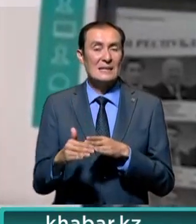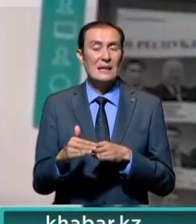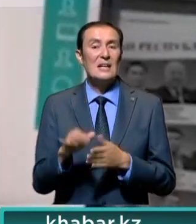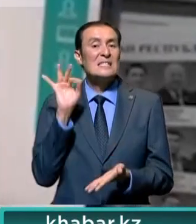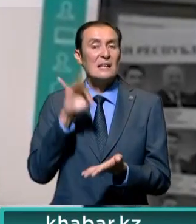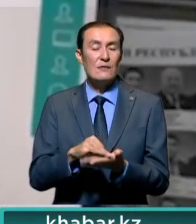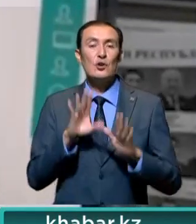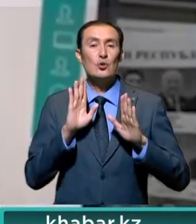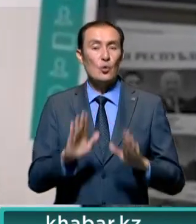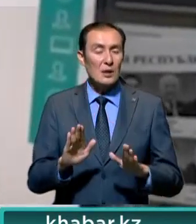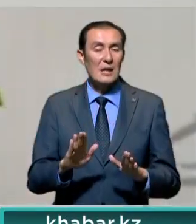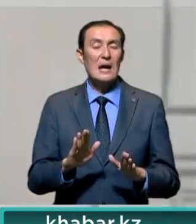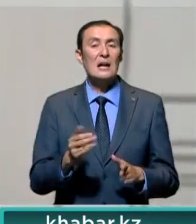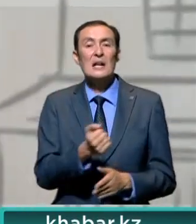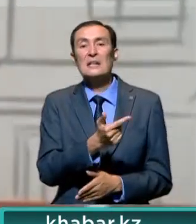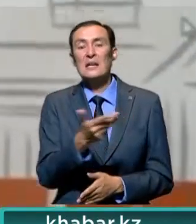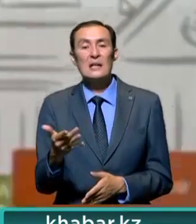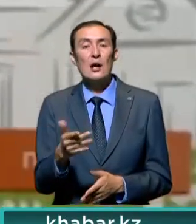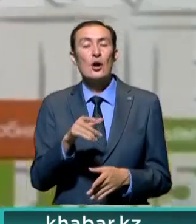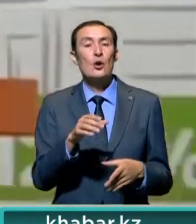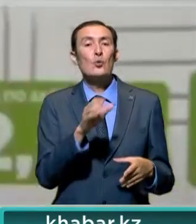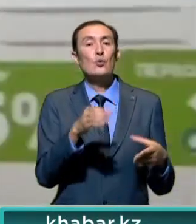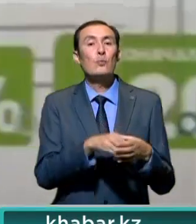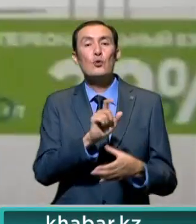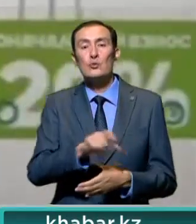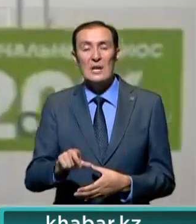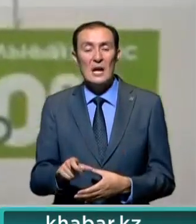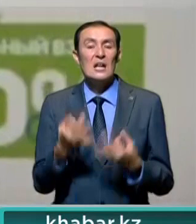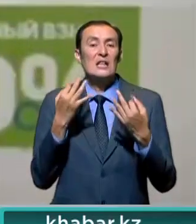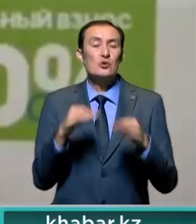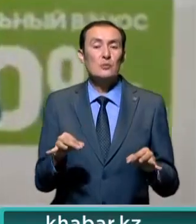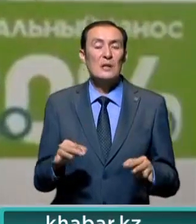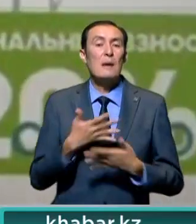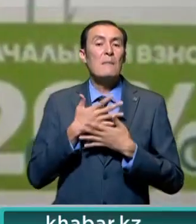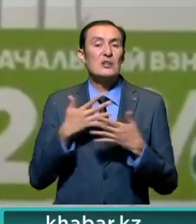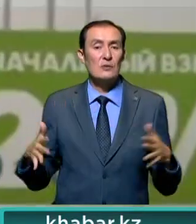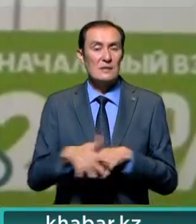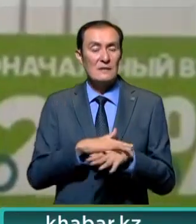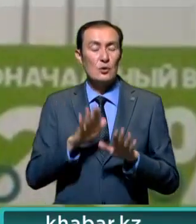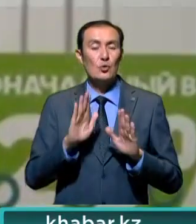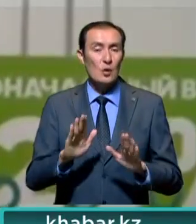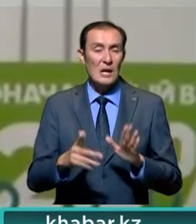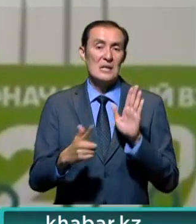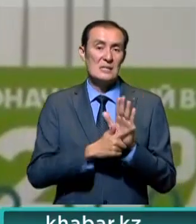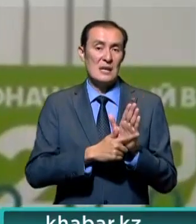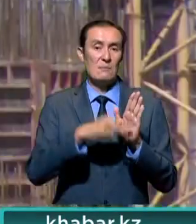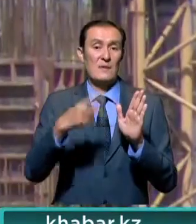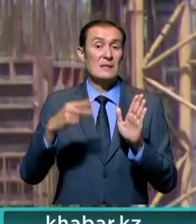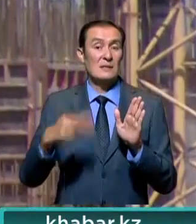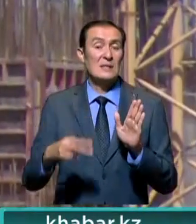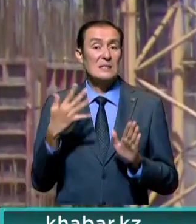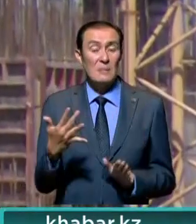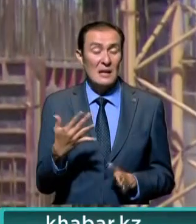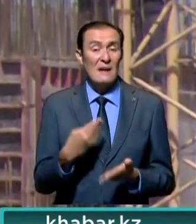целевые и предназначены для определенной категории людей. Доступны для широких масс останется лишь